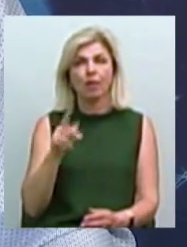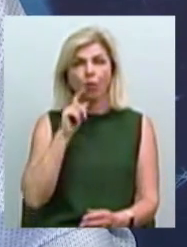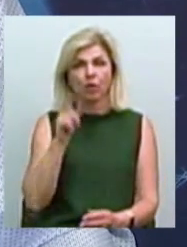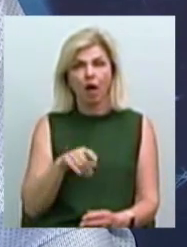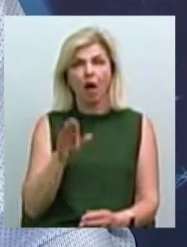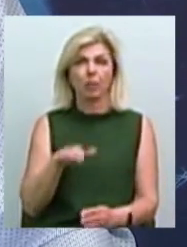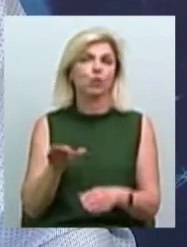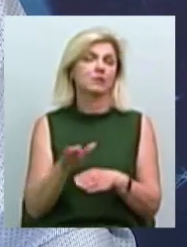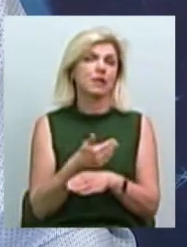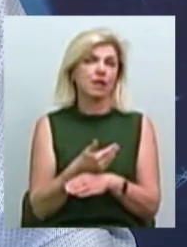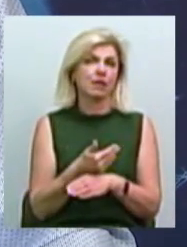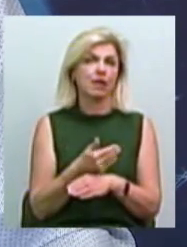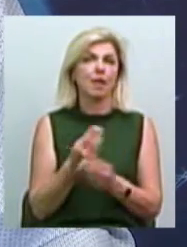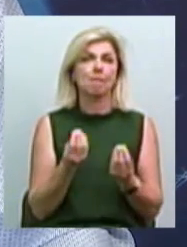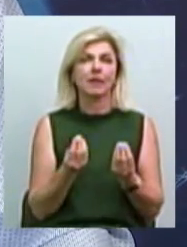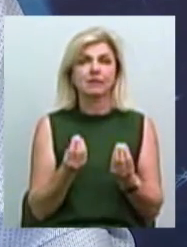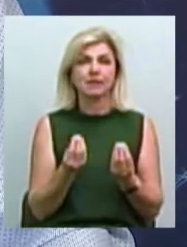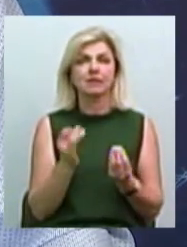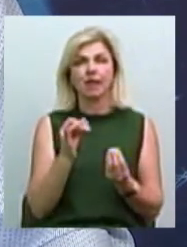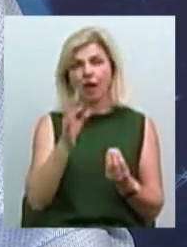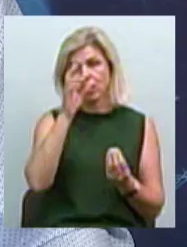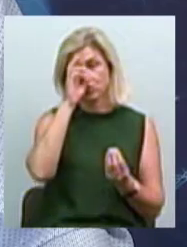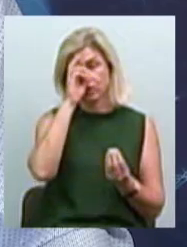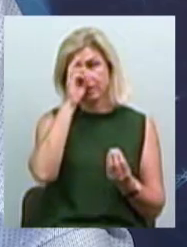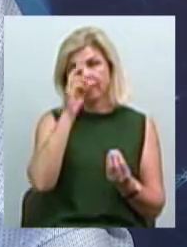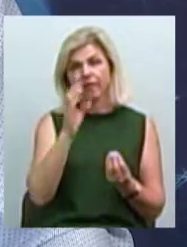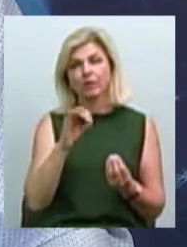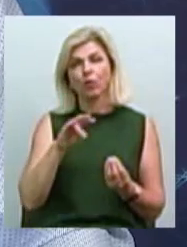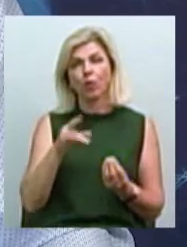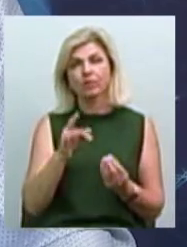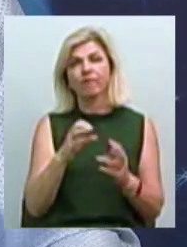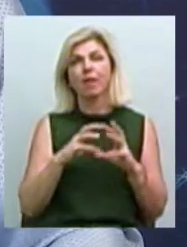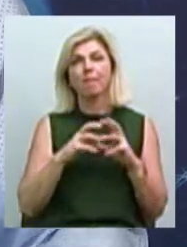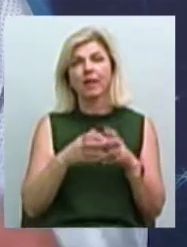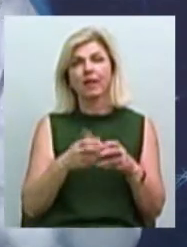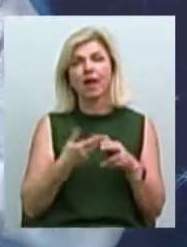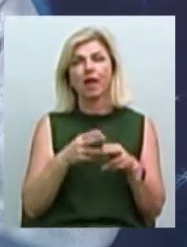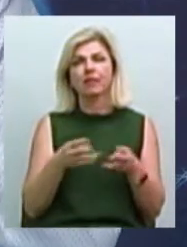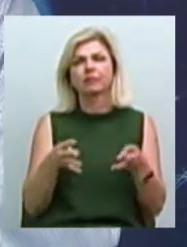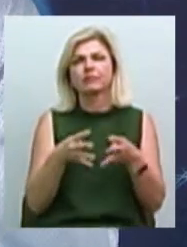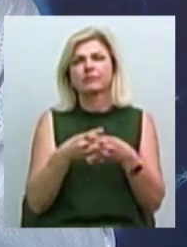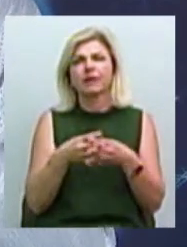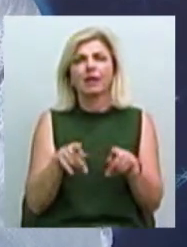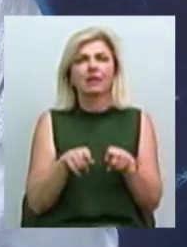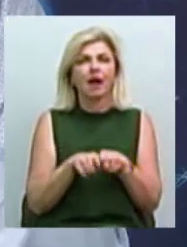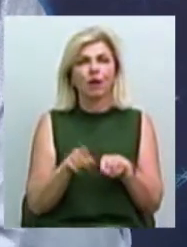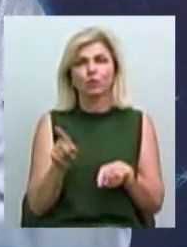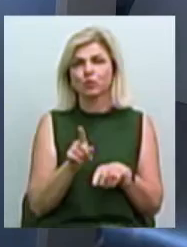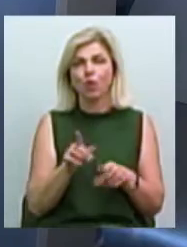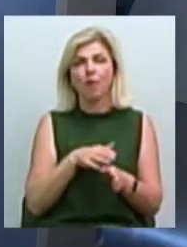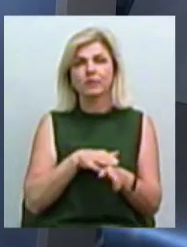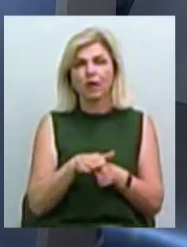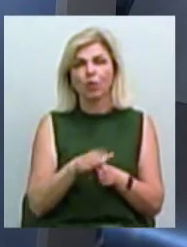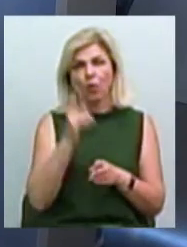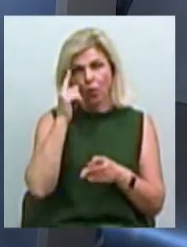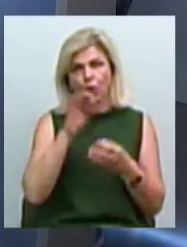снятие. Бизнес и государственность в мире, она переплетена настолько, что абсолютно